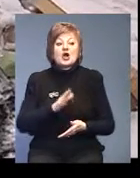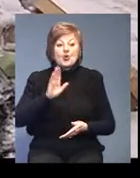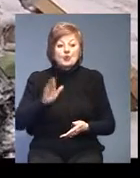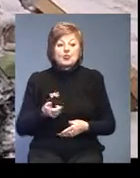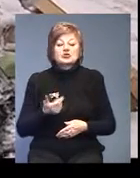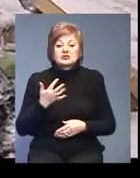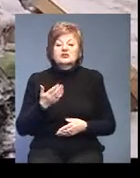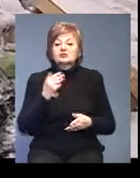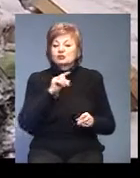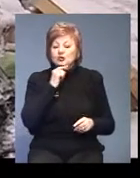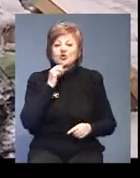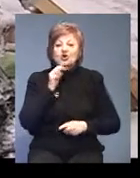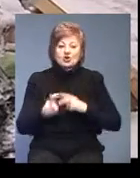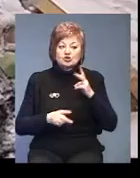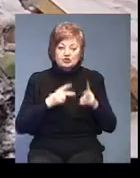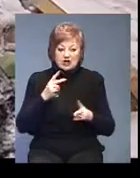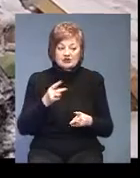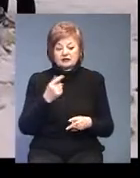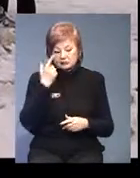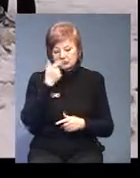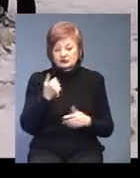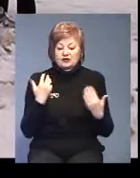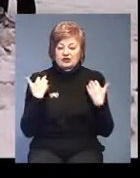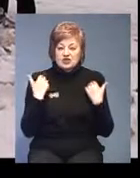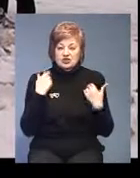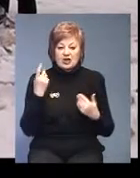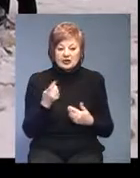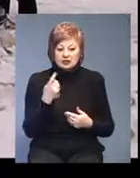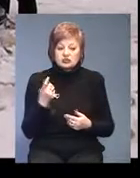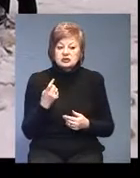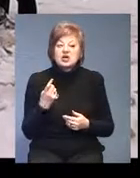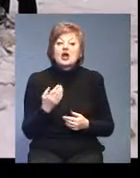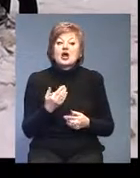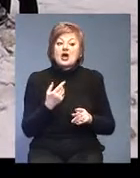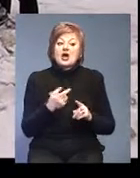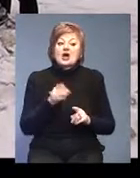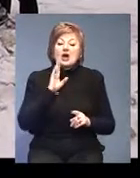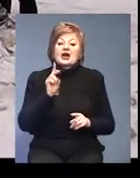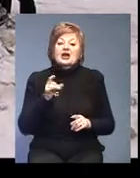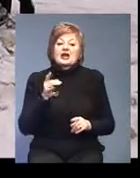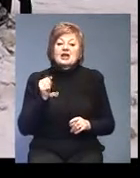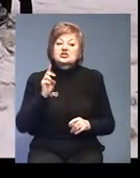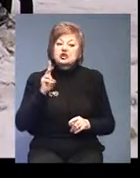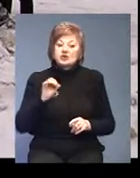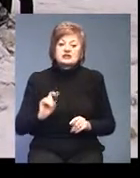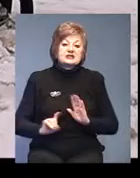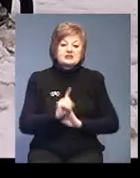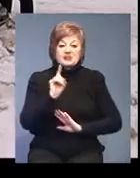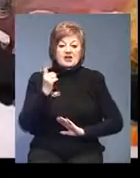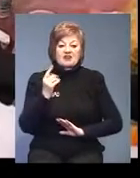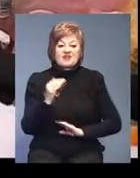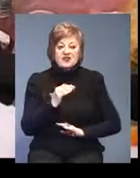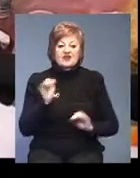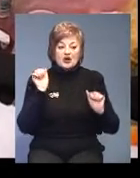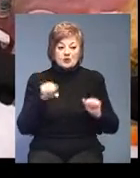сотень звернень споживачів, повідомлена начальниця логістики комунального підприємства «Умбель-Запоріжжя» Наталя Краско. З 1 лютого збирати сміття